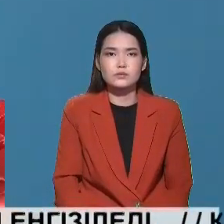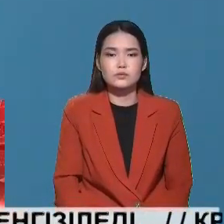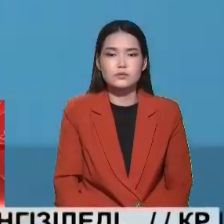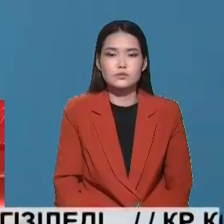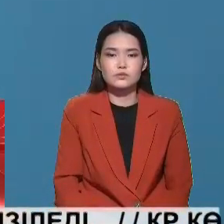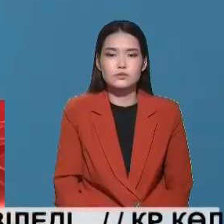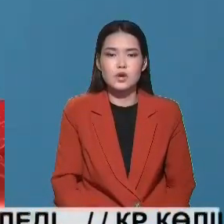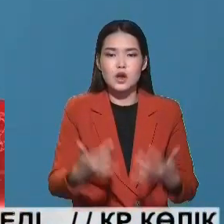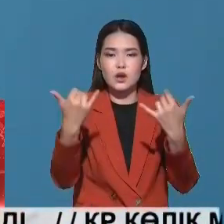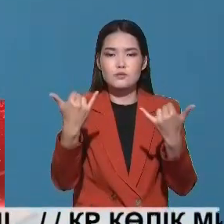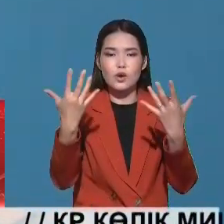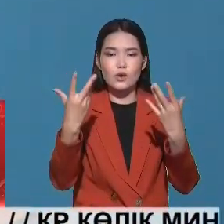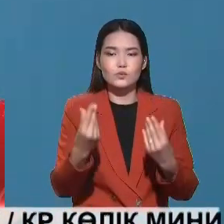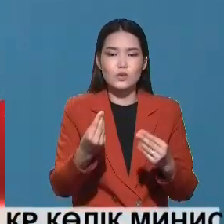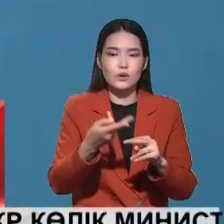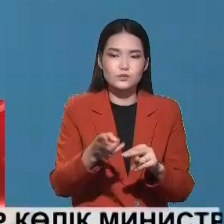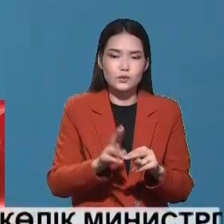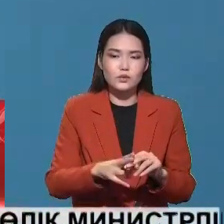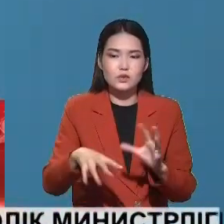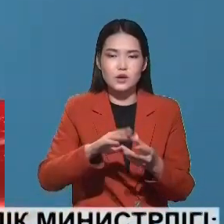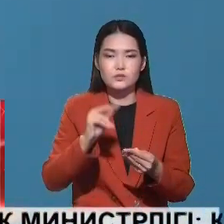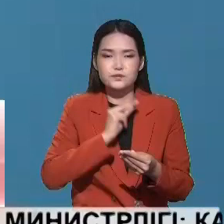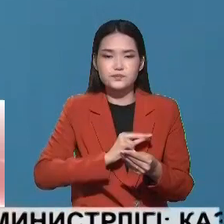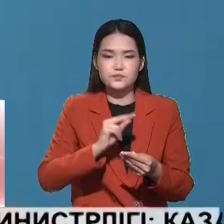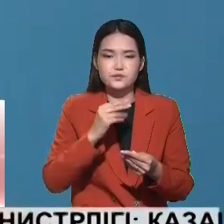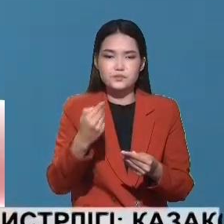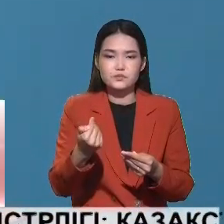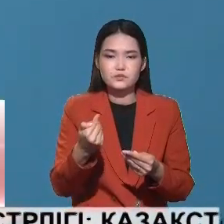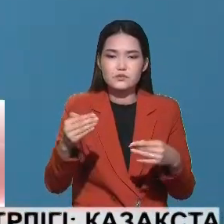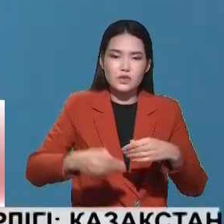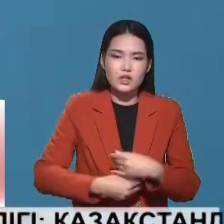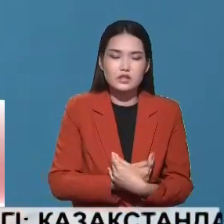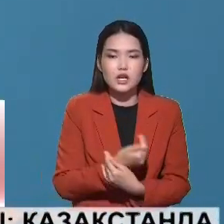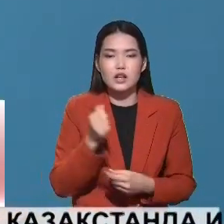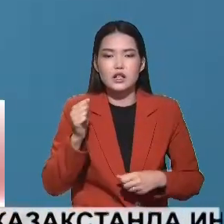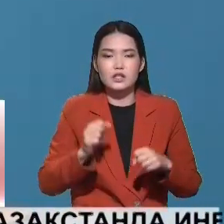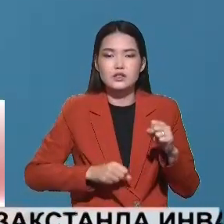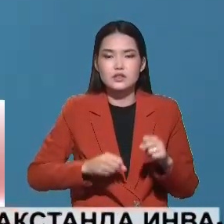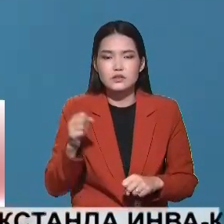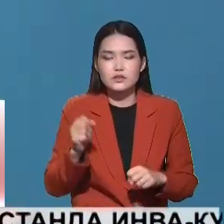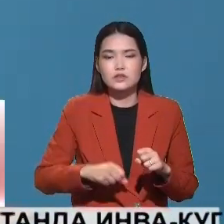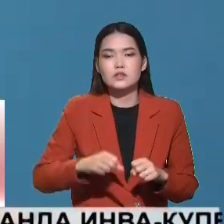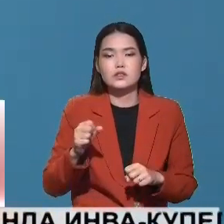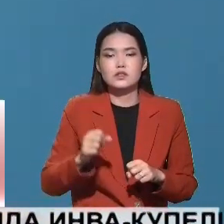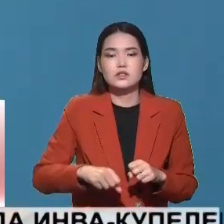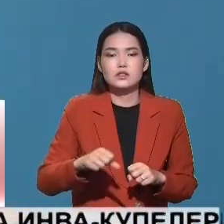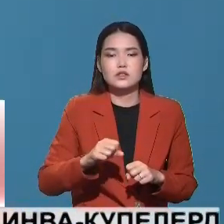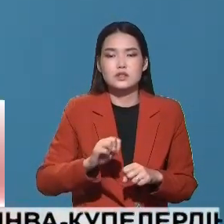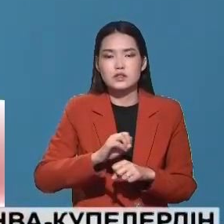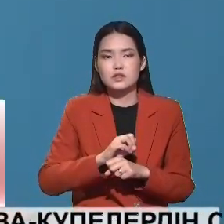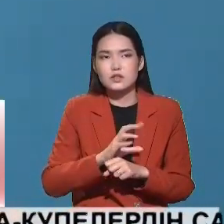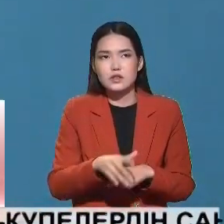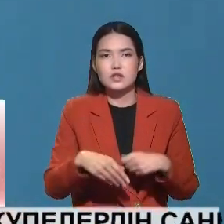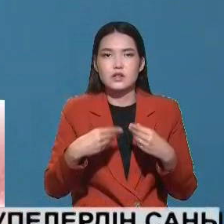Бүгінгі таңда біз 2003 жылдан бері жылына енді бұл біздің бір ең жақсы көрсеткіштеріміздің бірі